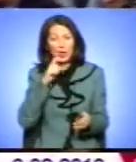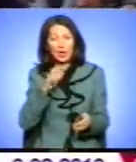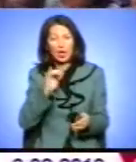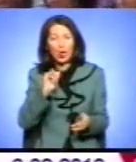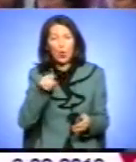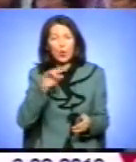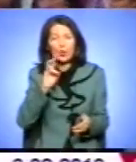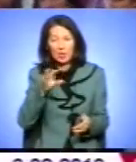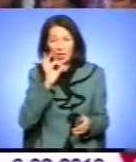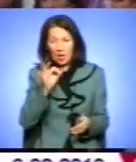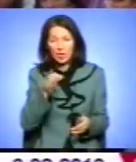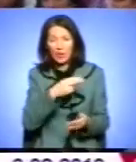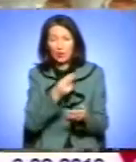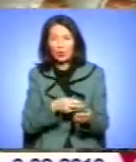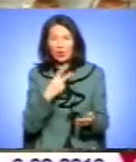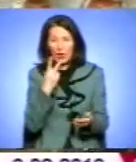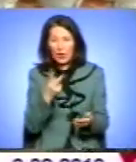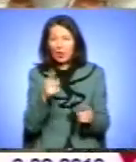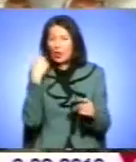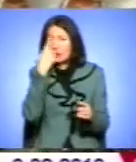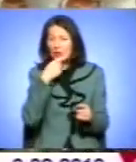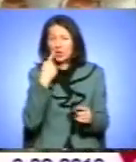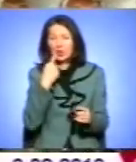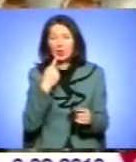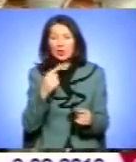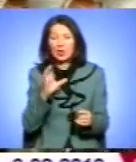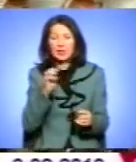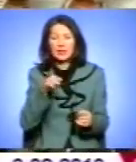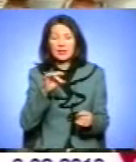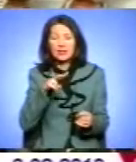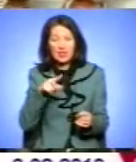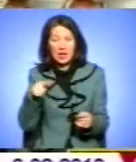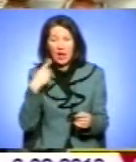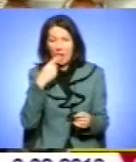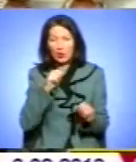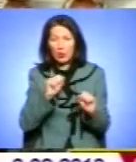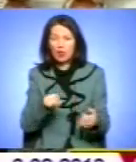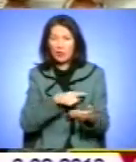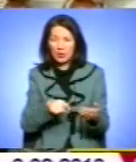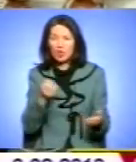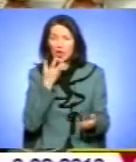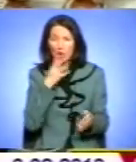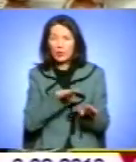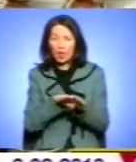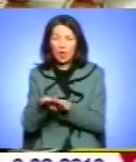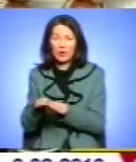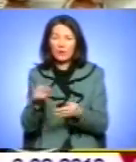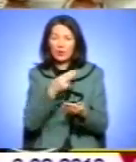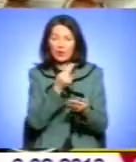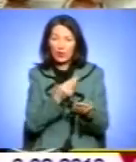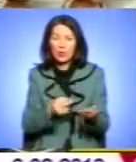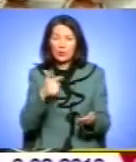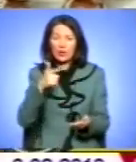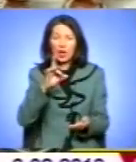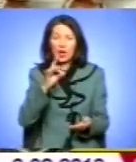видно індивідуальність та стиль автора. Можна відзначити добрий рівень такий, знаєте, і в живописі, в графіці. Малюнок